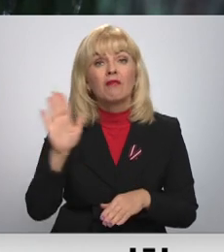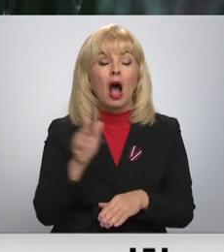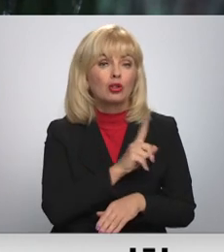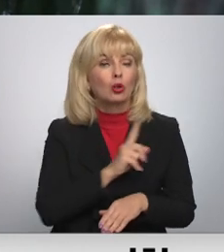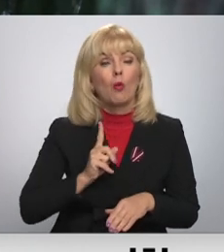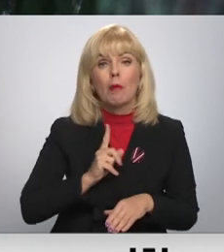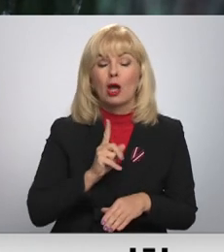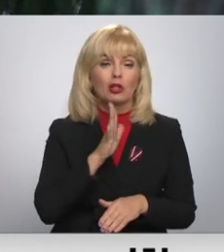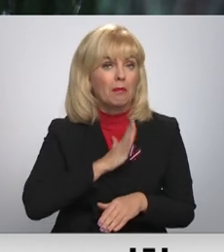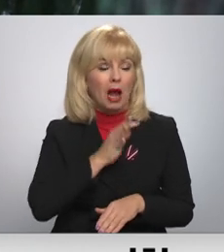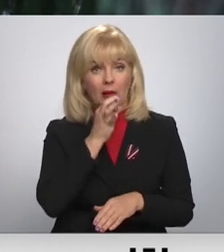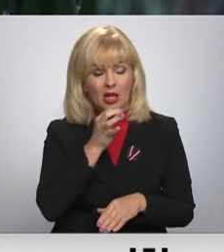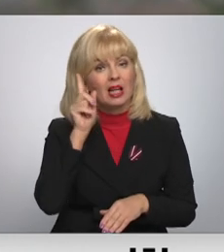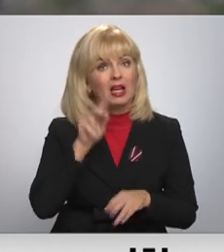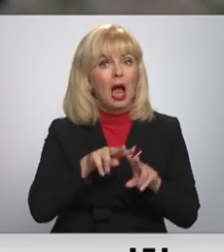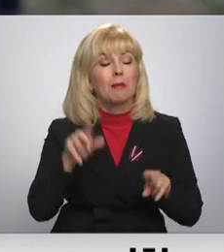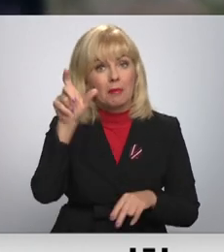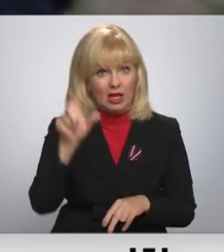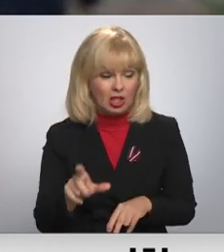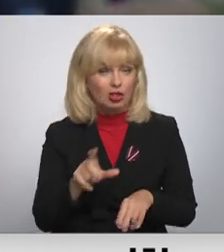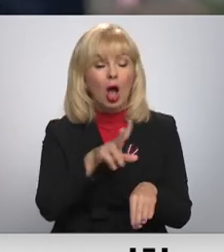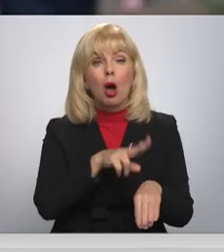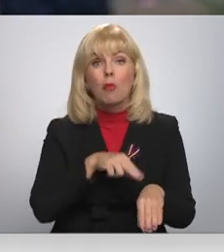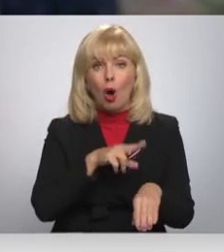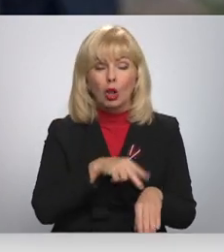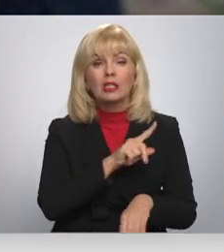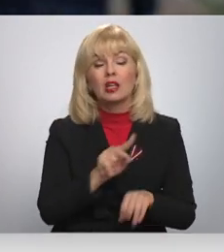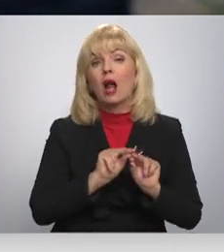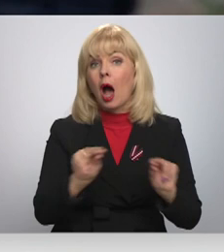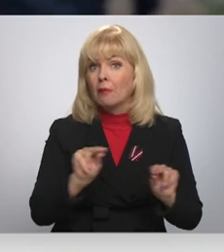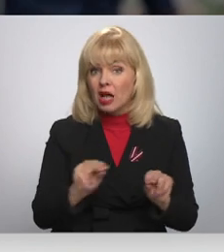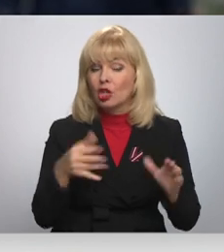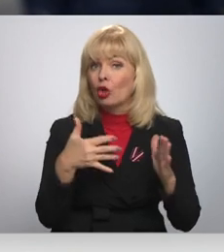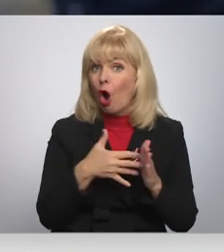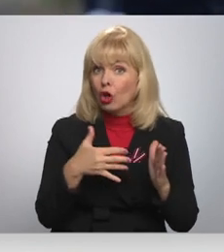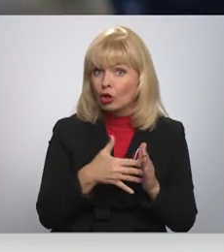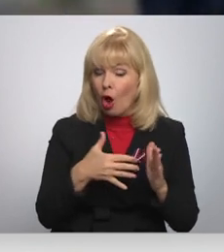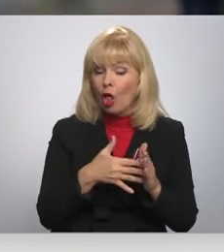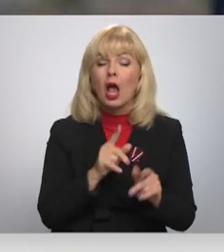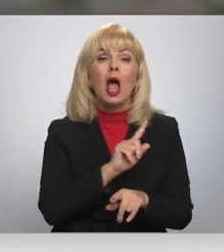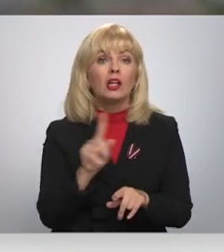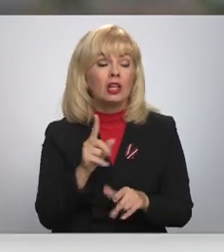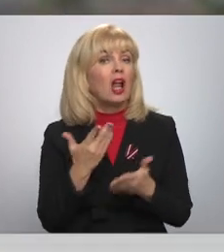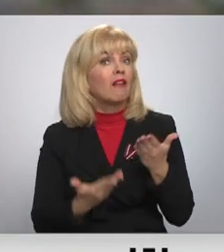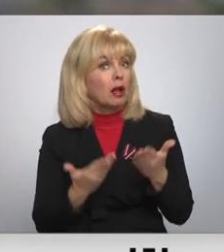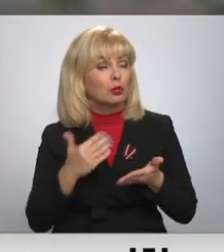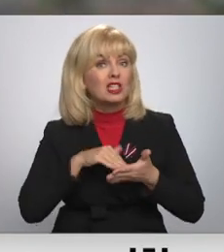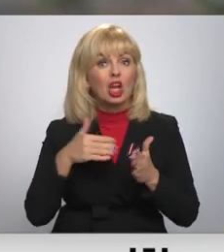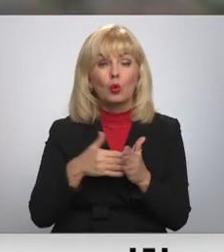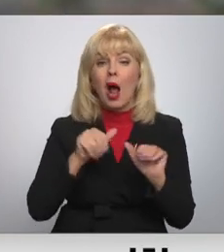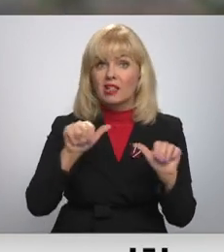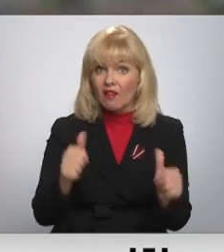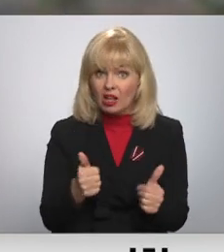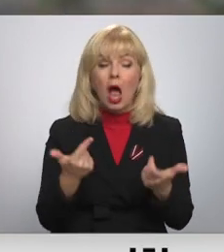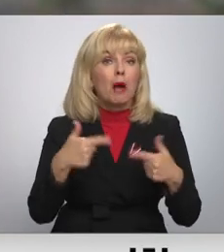neatklāja. Tos gan zina ministre. Policija, protams, ir apmācīta arī kontrolēt pūli, ja tomēr tāda situācija izveidosies. Pašlaik